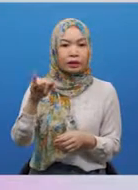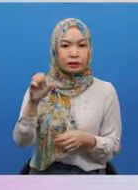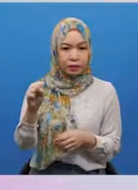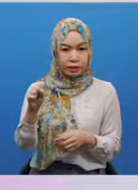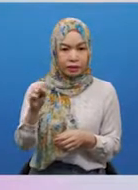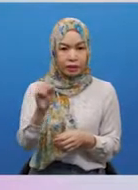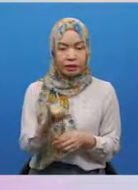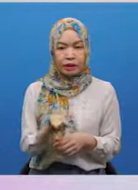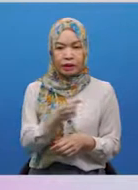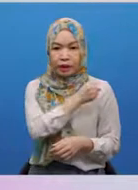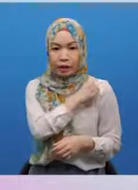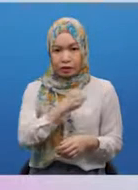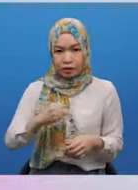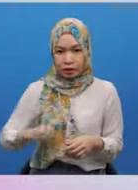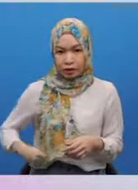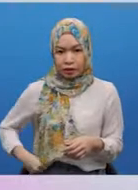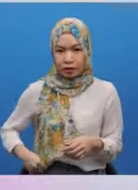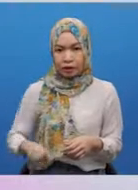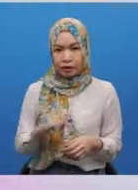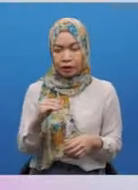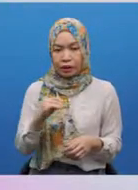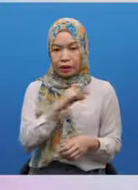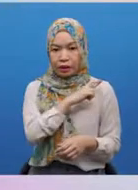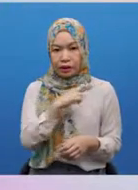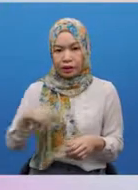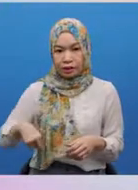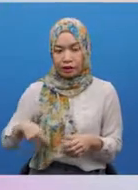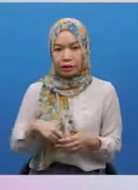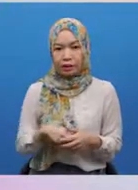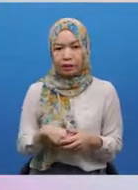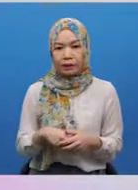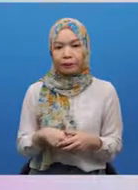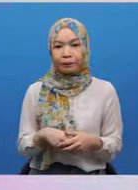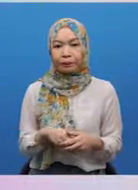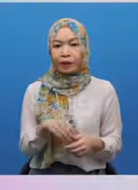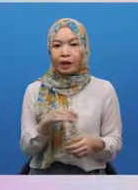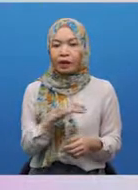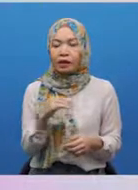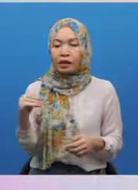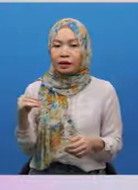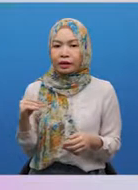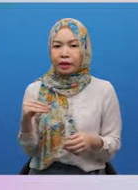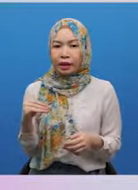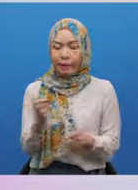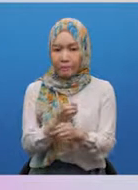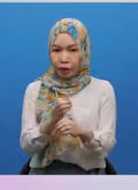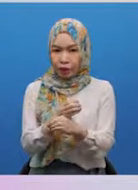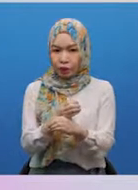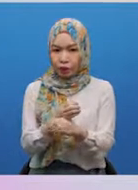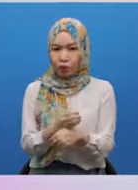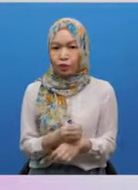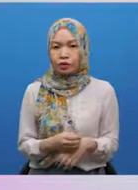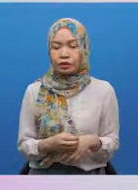dan Raja Permaisuri Agong atau Sultan, bentuk sapaan lisan kepada orang